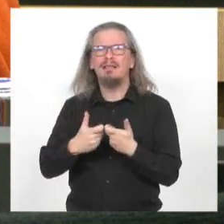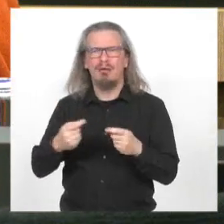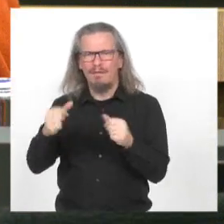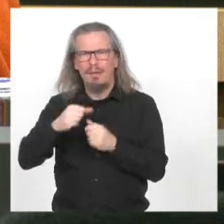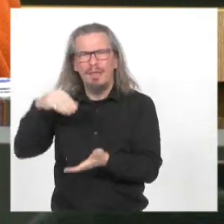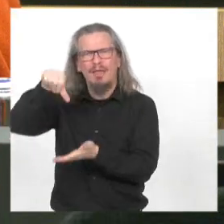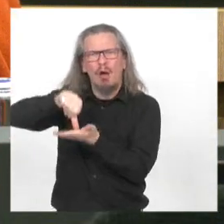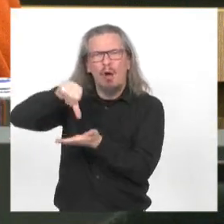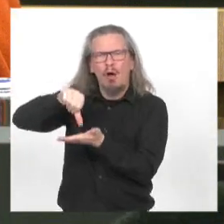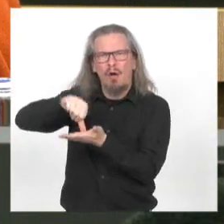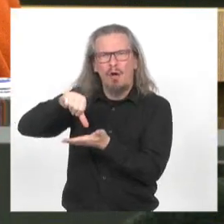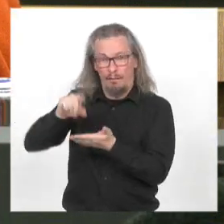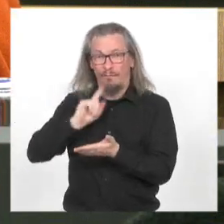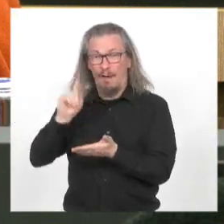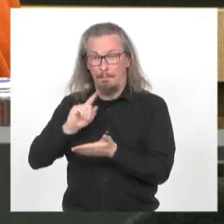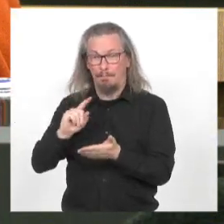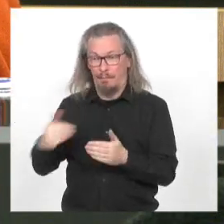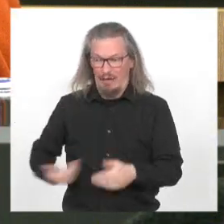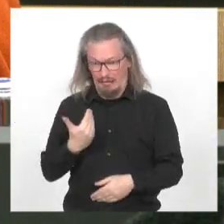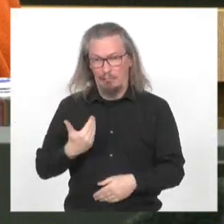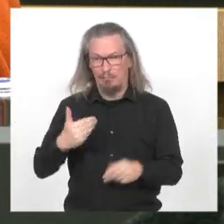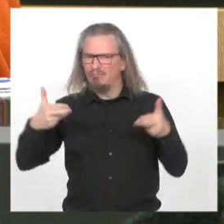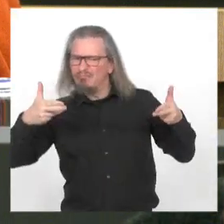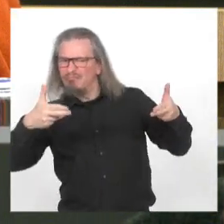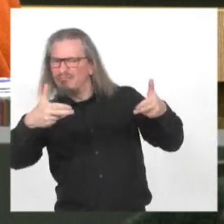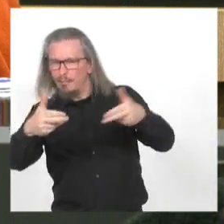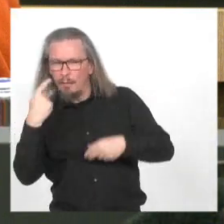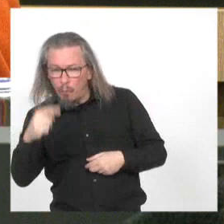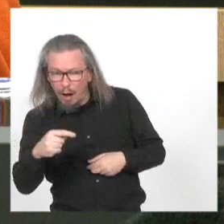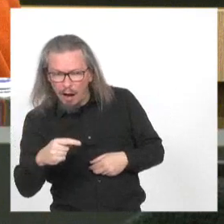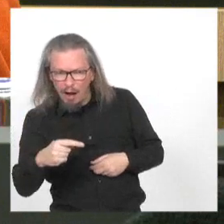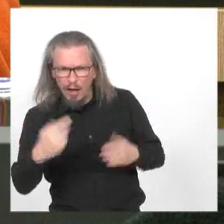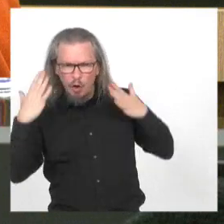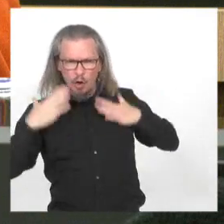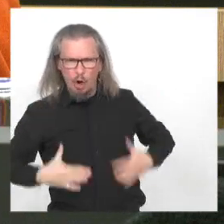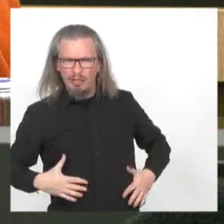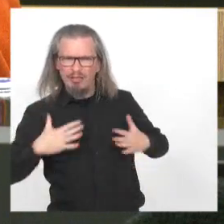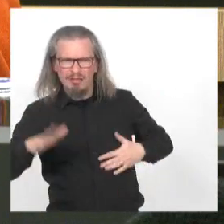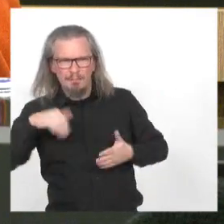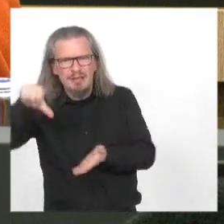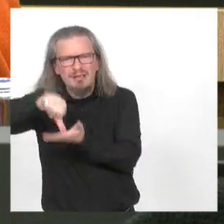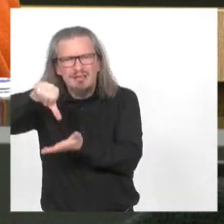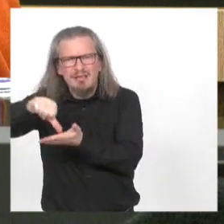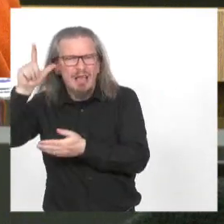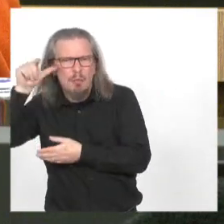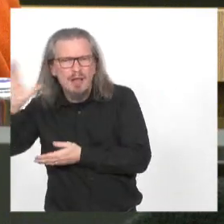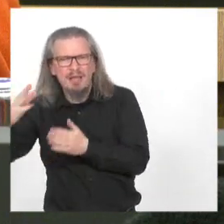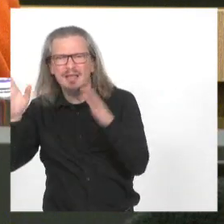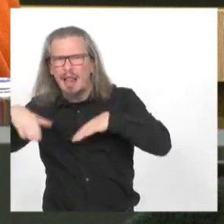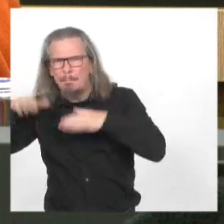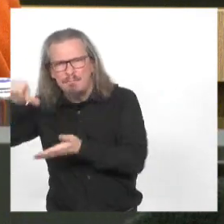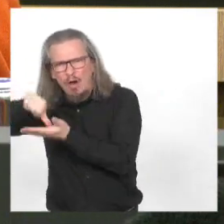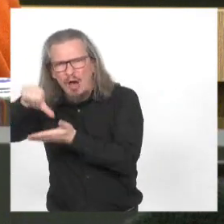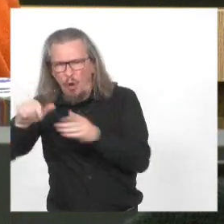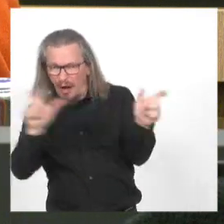qui vont bientôt faire les frais de ces technologies intelligentes qui repéreront les femmes ne respectant pas le code vestimentaire imposé par la République islamique.